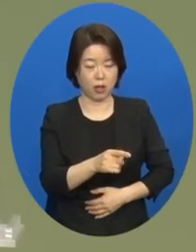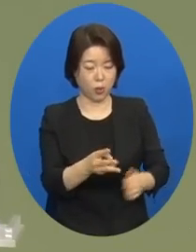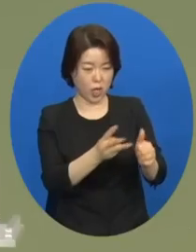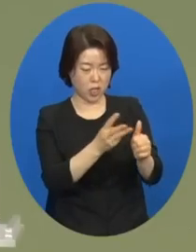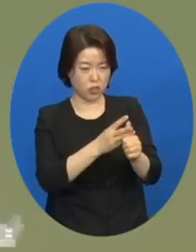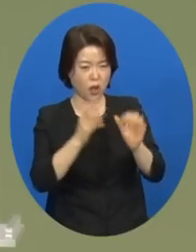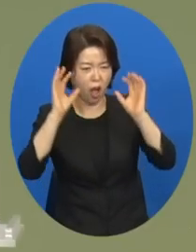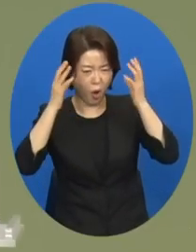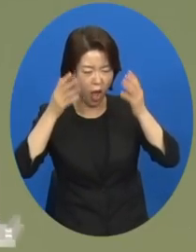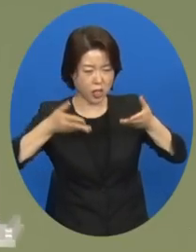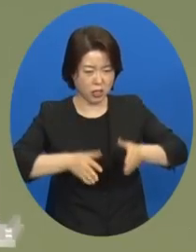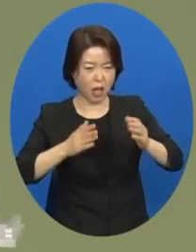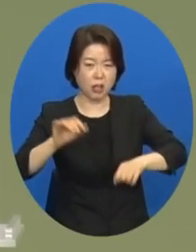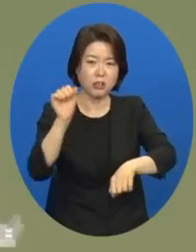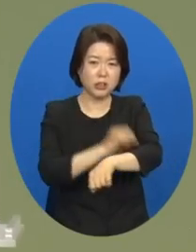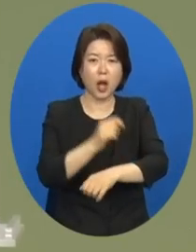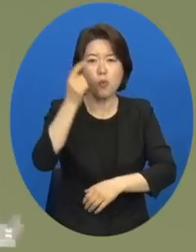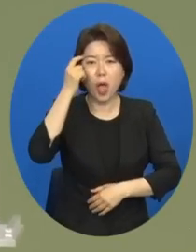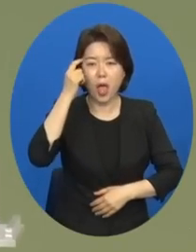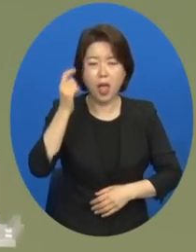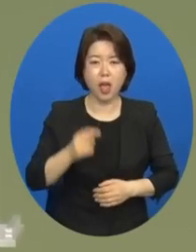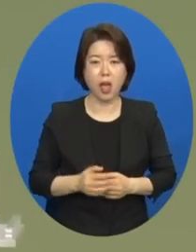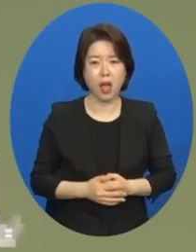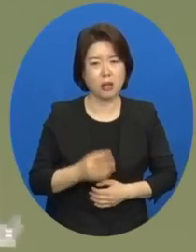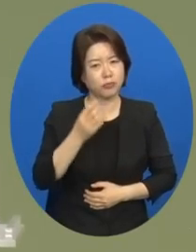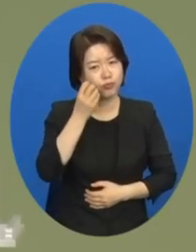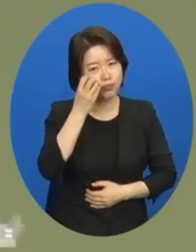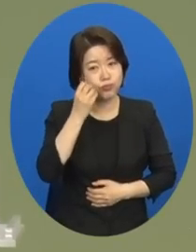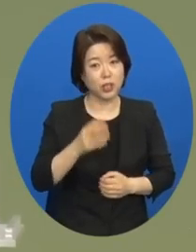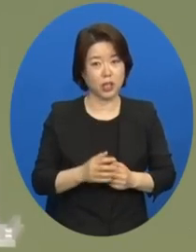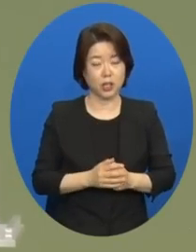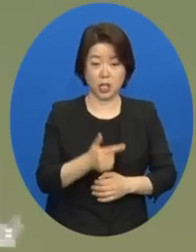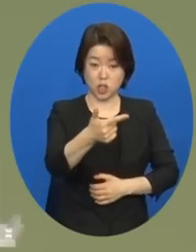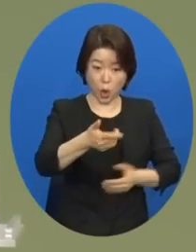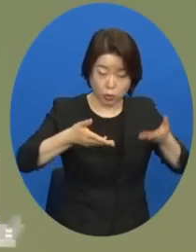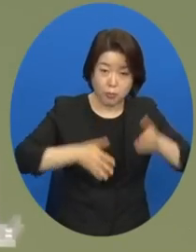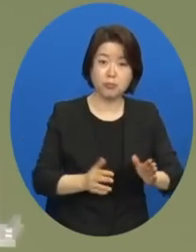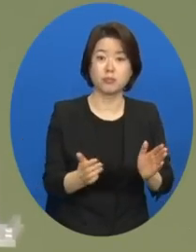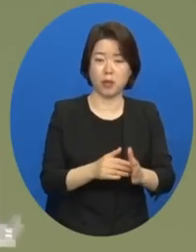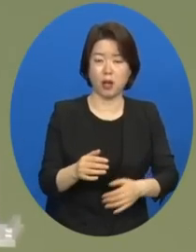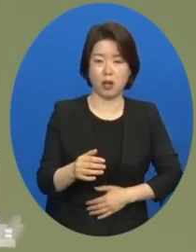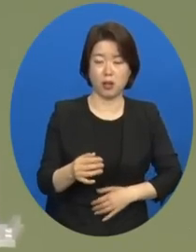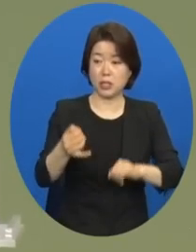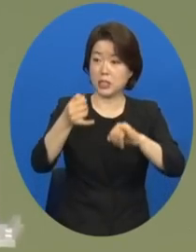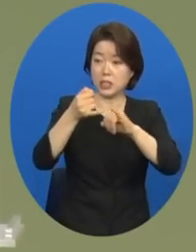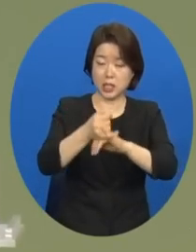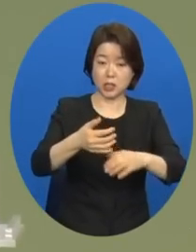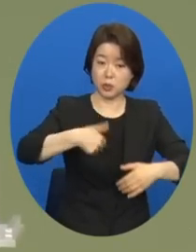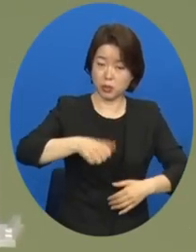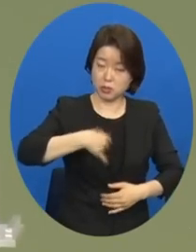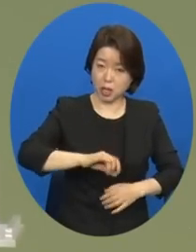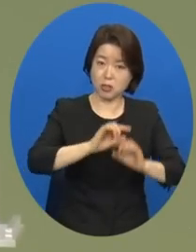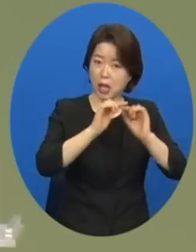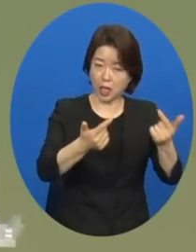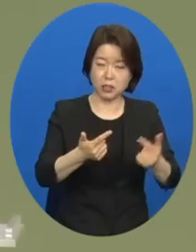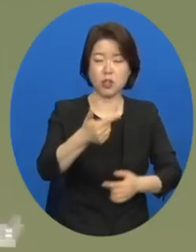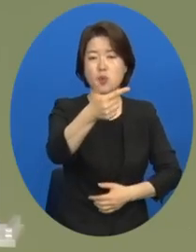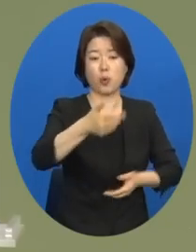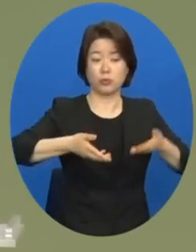잘났는지 모르겠어요 참 6명이나 낳았잖아요 약속의 자녀가 아닌데